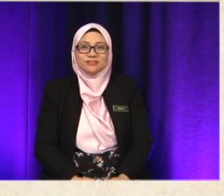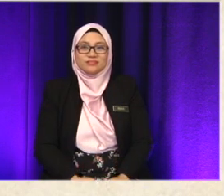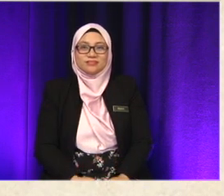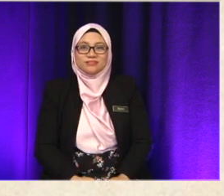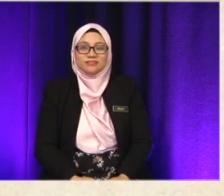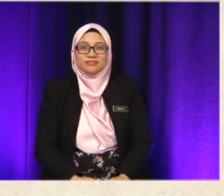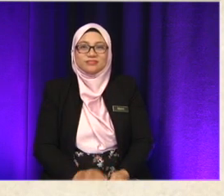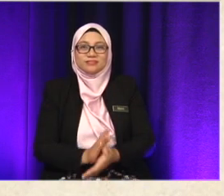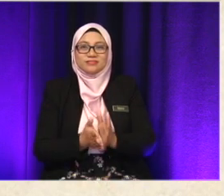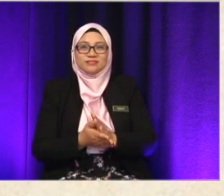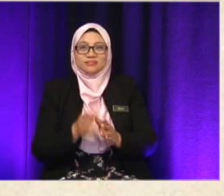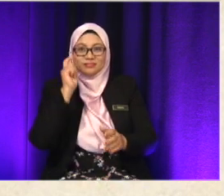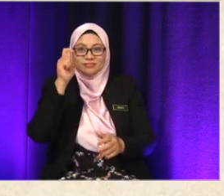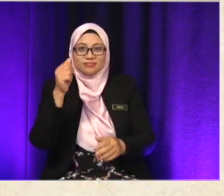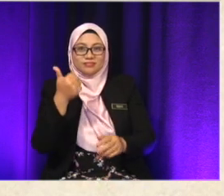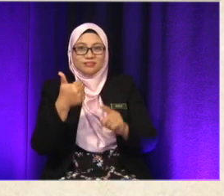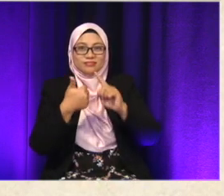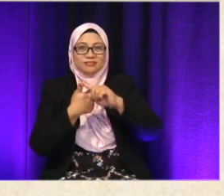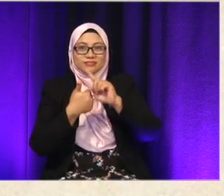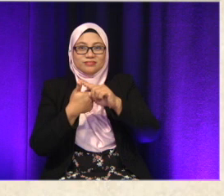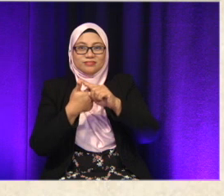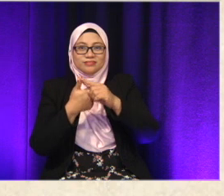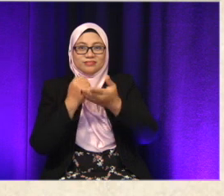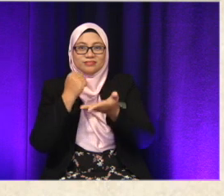Okay, jadi kita tengok yang pertama silinder. Kalau kita tengok bahagian pada